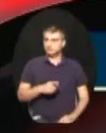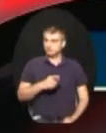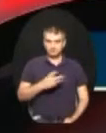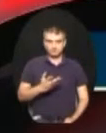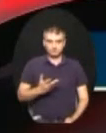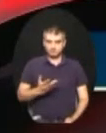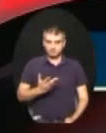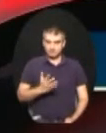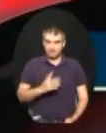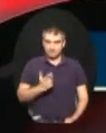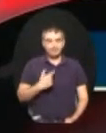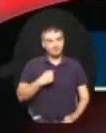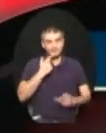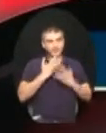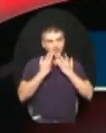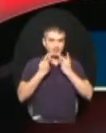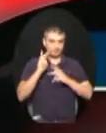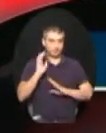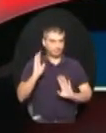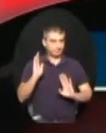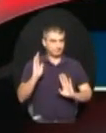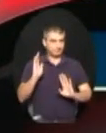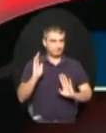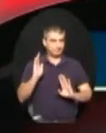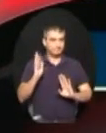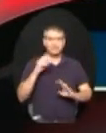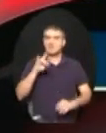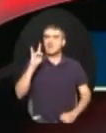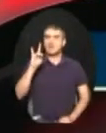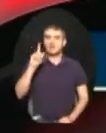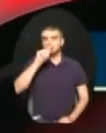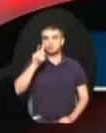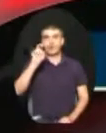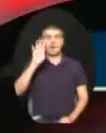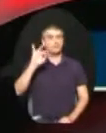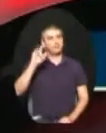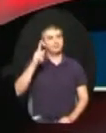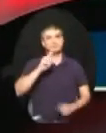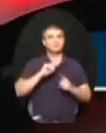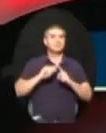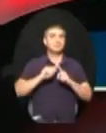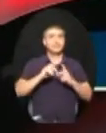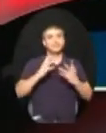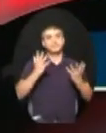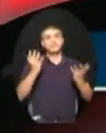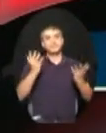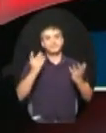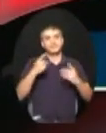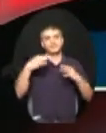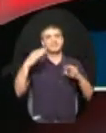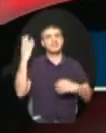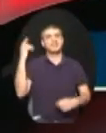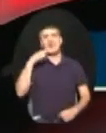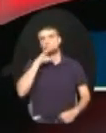וזאת, אני, אתה יודע מה, אני אחדד את העניין הזה עם חנין זועבי שנחשבת נגיד הסמן או הסדין